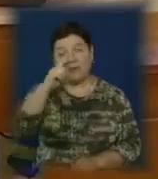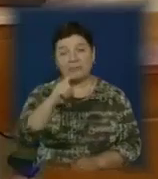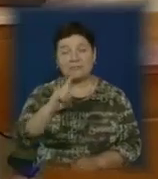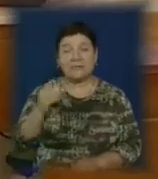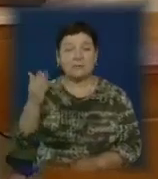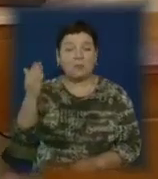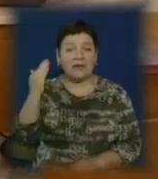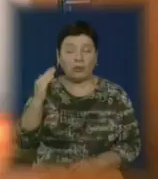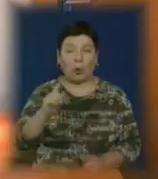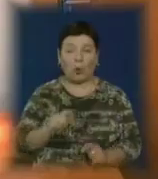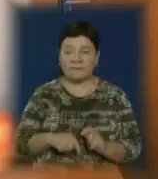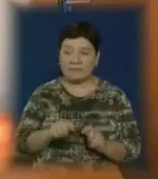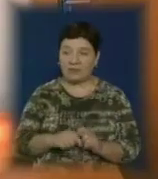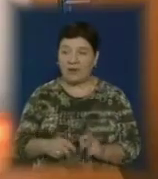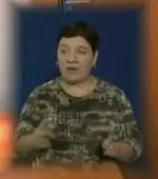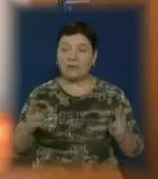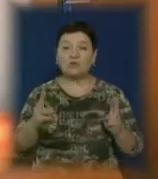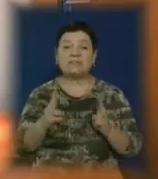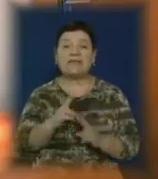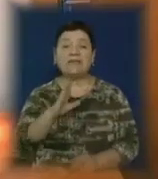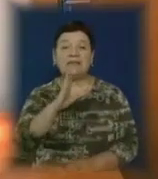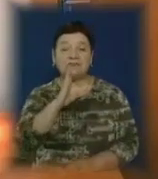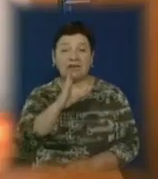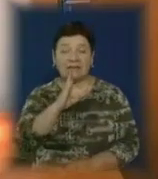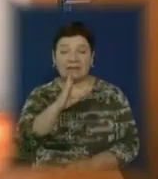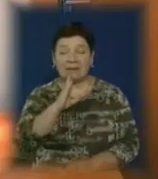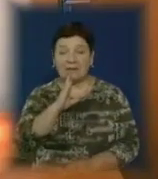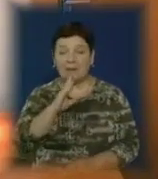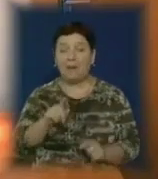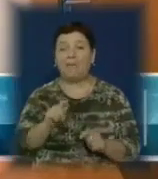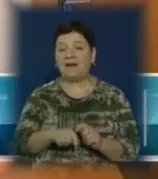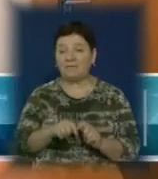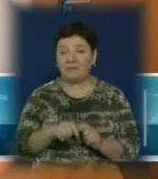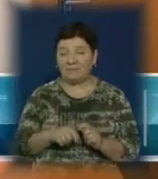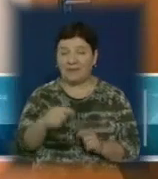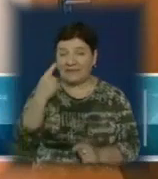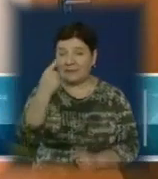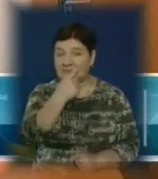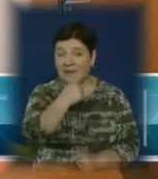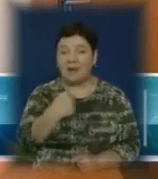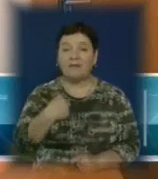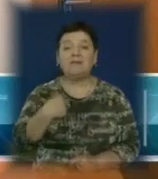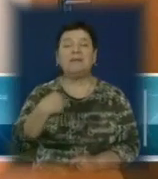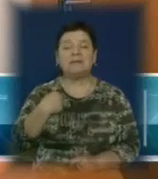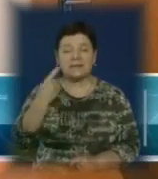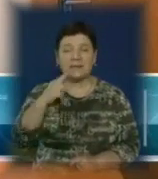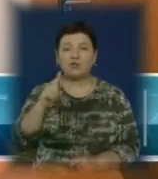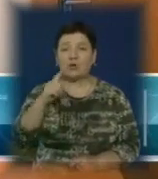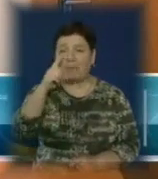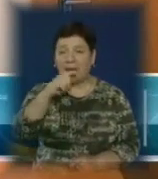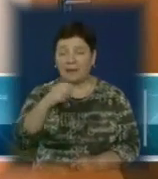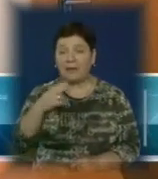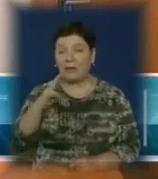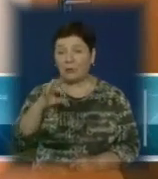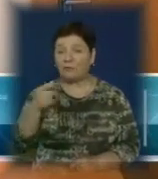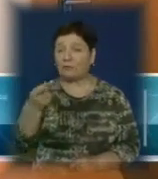попереднього обстеження. Зустріли дівчата на коридорі і запропонували перевірити свій зір. В принципі, я знаю, що він у мене поганий, але я хотіла